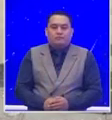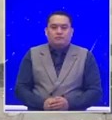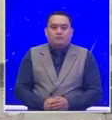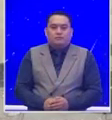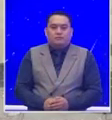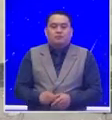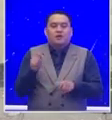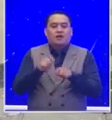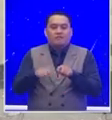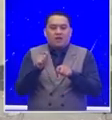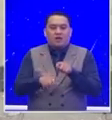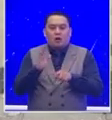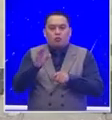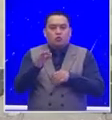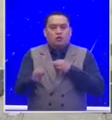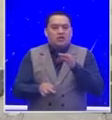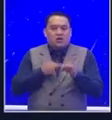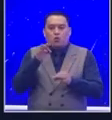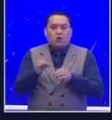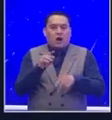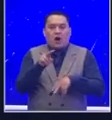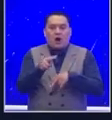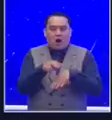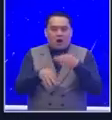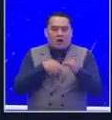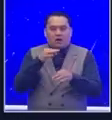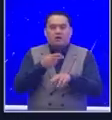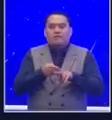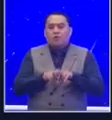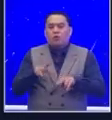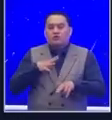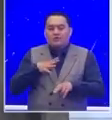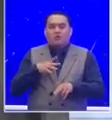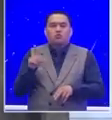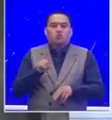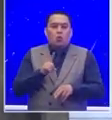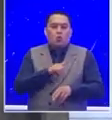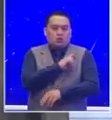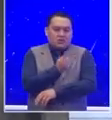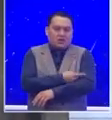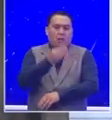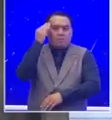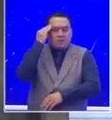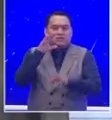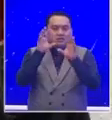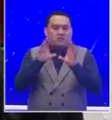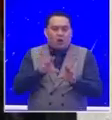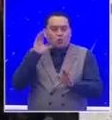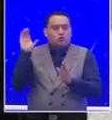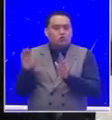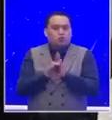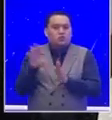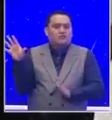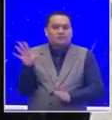Подобные рейды будут проводиться на регулярной основе, заявили в городском акимате. Так как в режиме усиленных мер закон должны соблюдать все